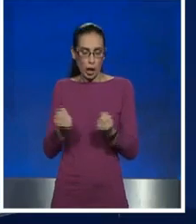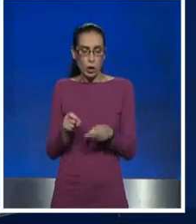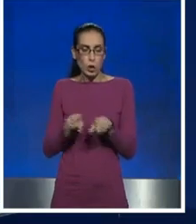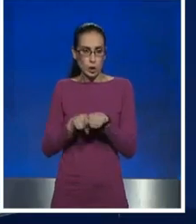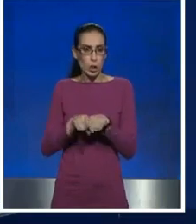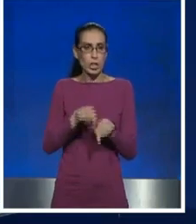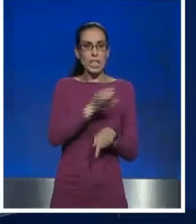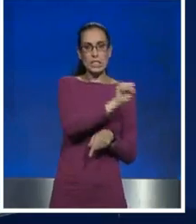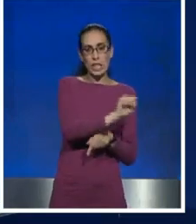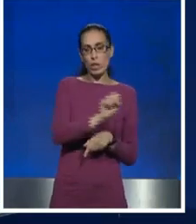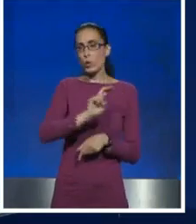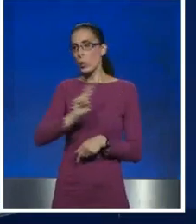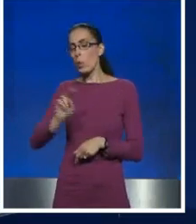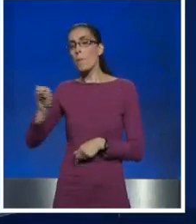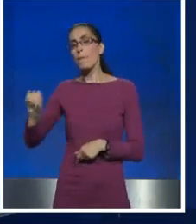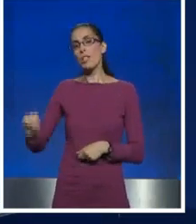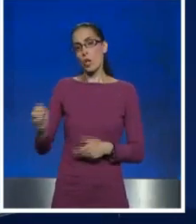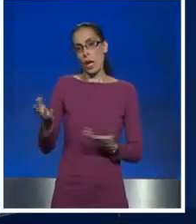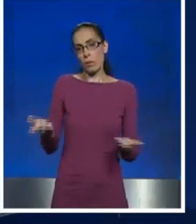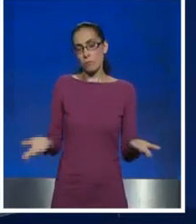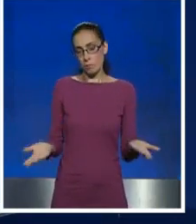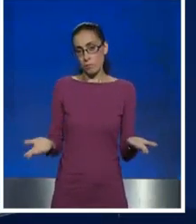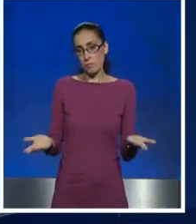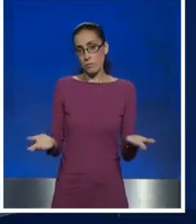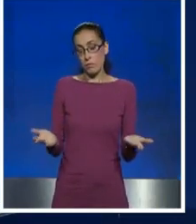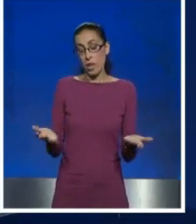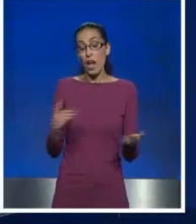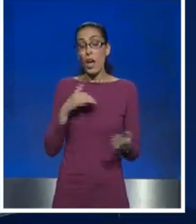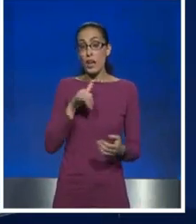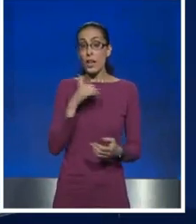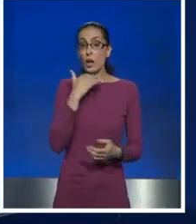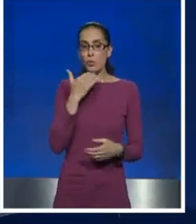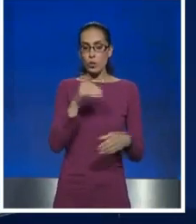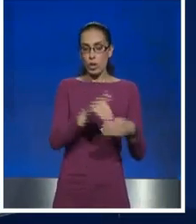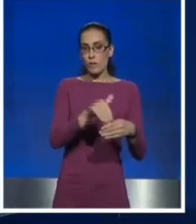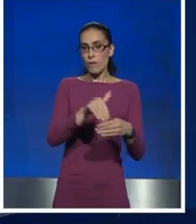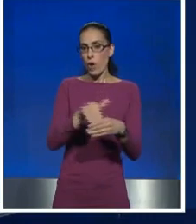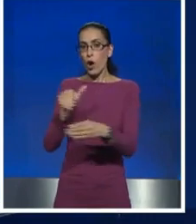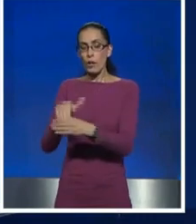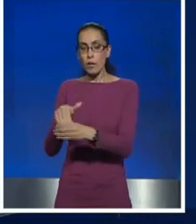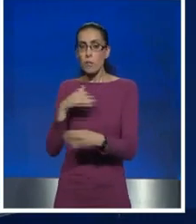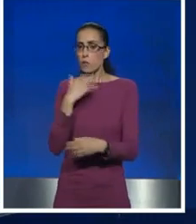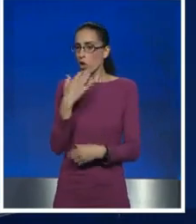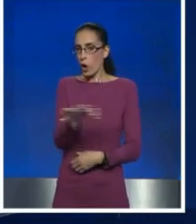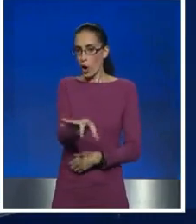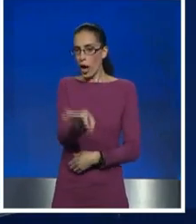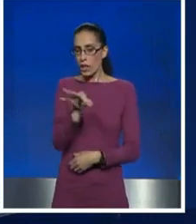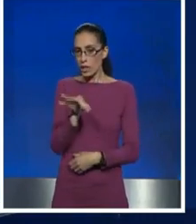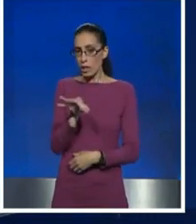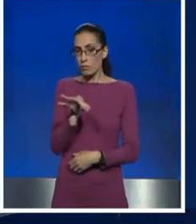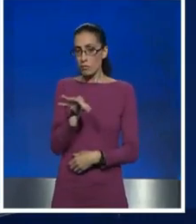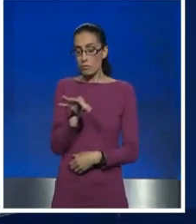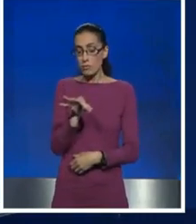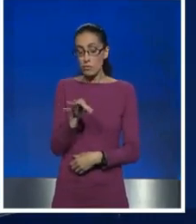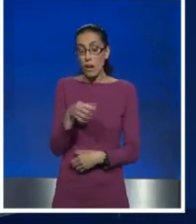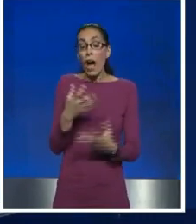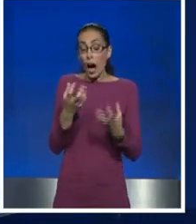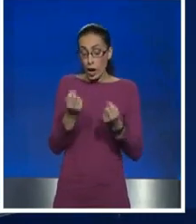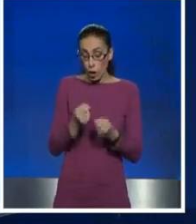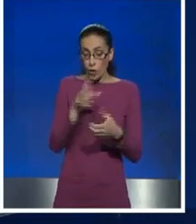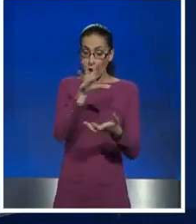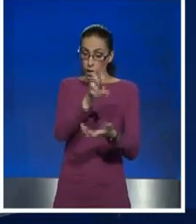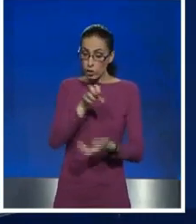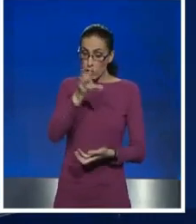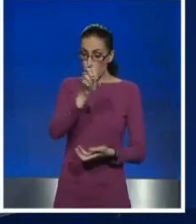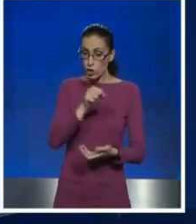partiti inti ma jkollokx għażla u tibqa tiġi użat. Jitlu t-taxxi fuqna,